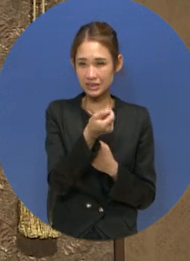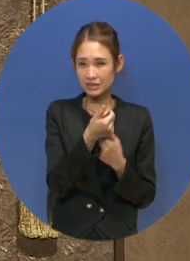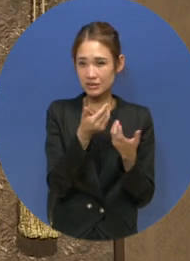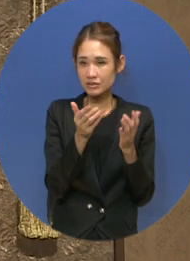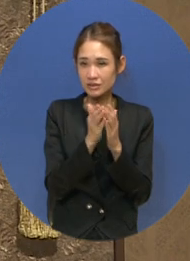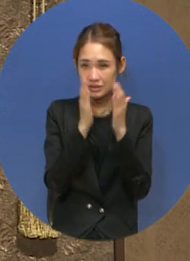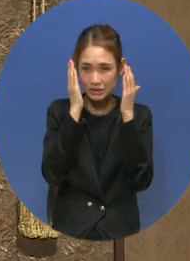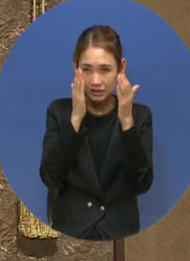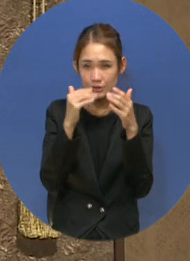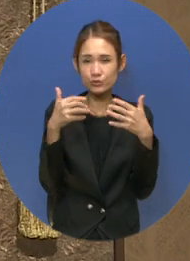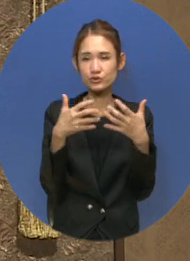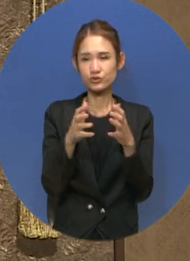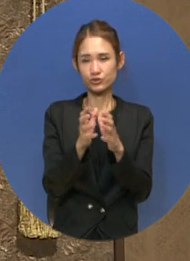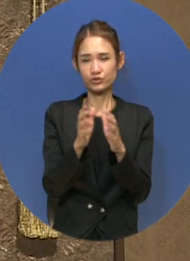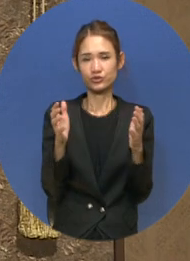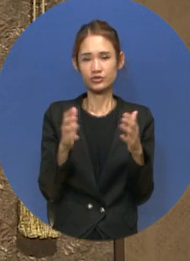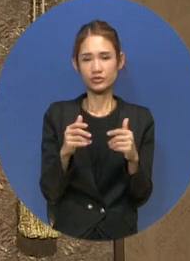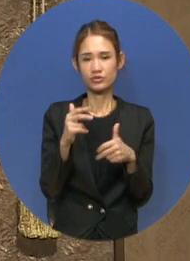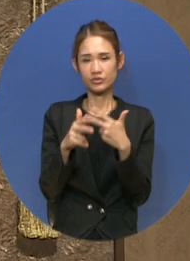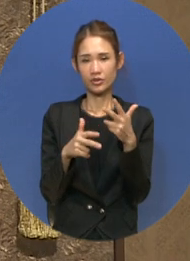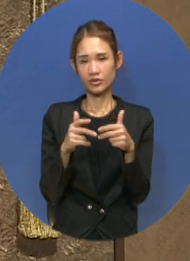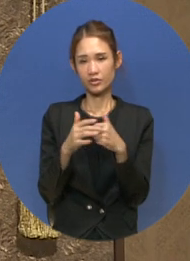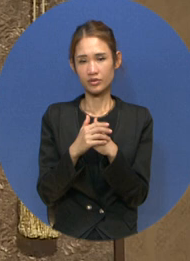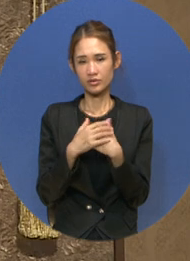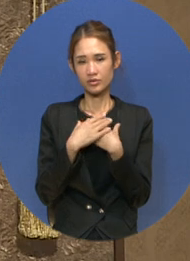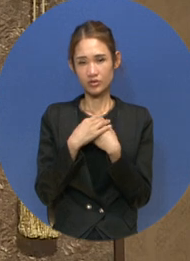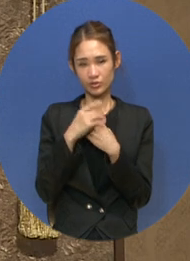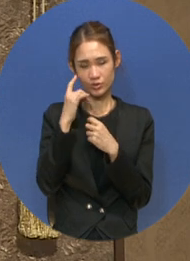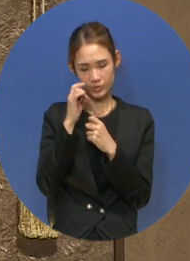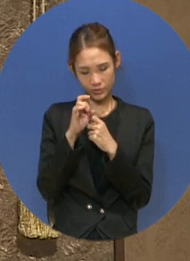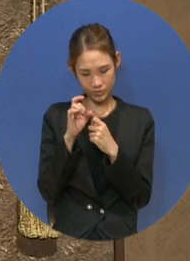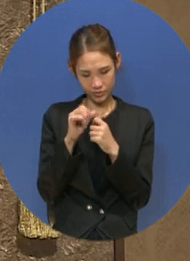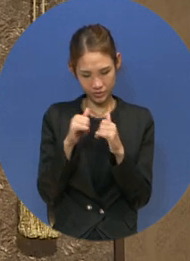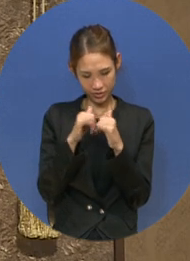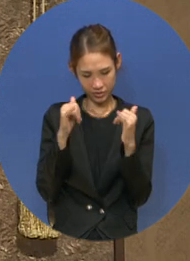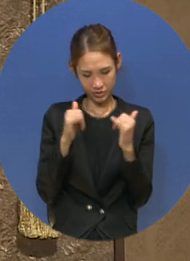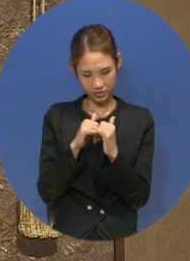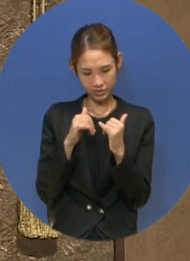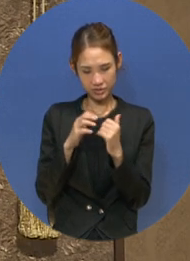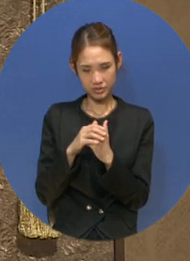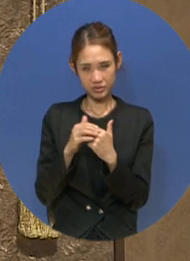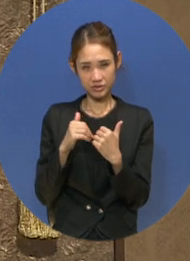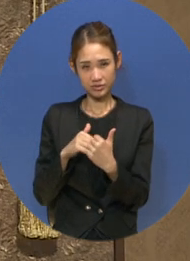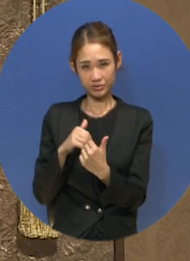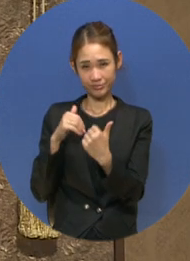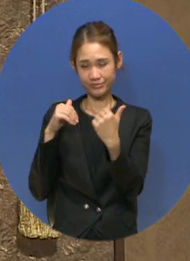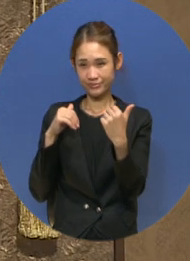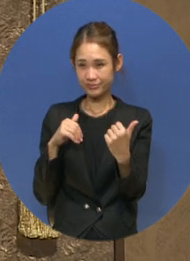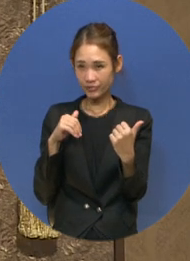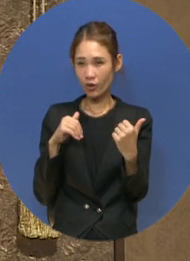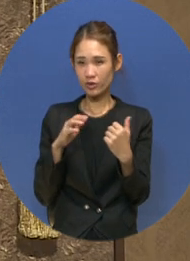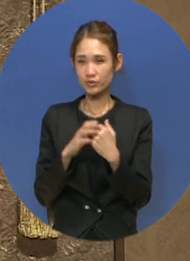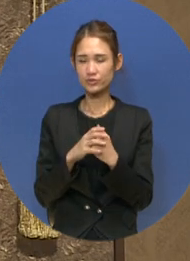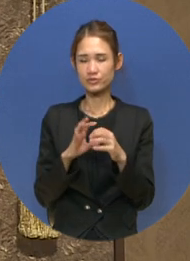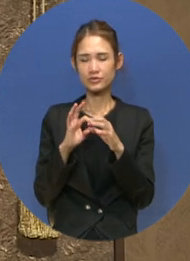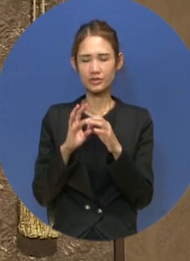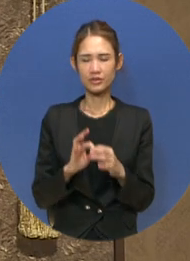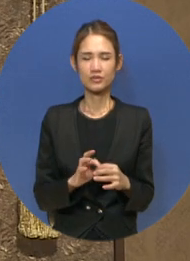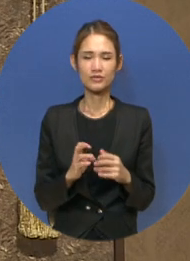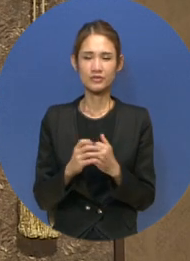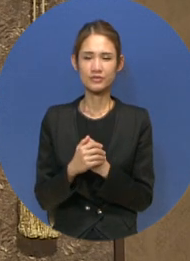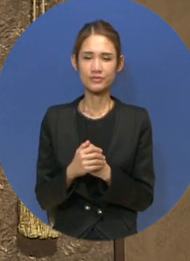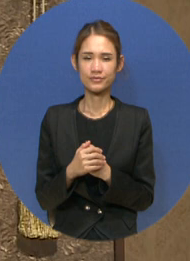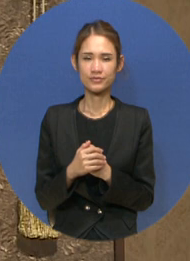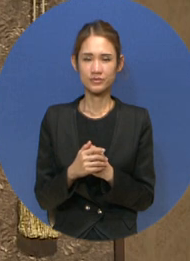또 집중적인 사업으로 이렇게 안전을 고려하고 예. 또 사회적 거리두기를